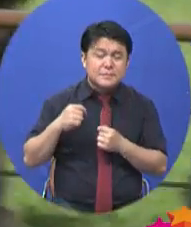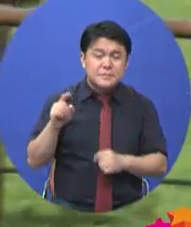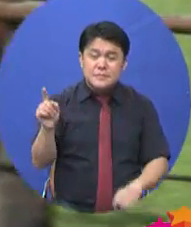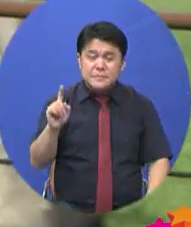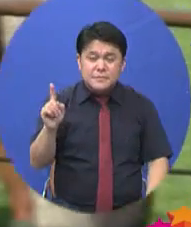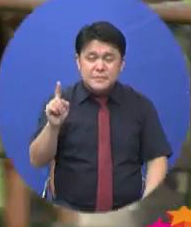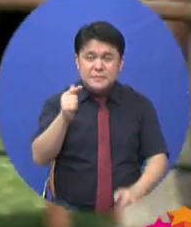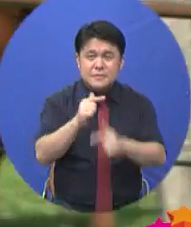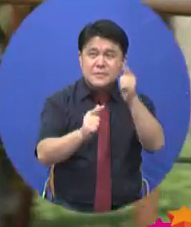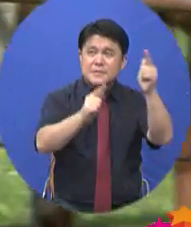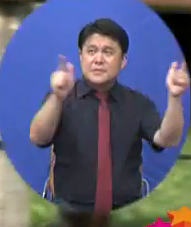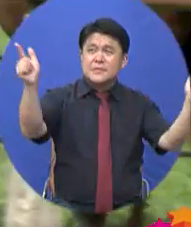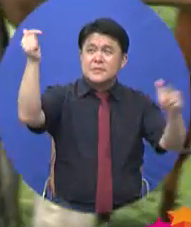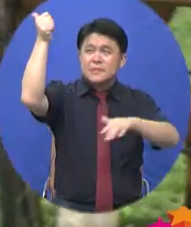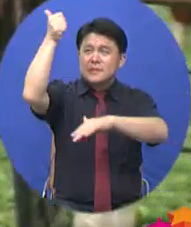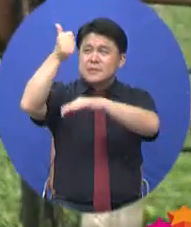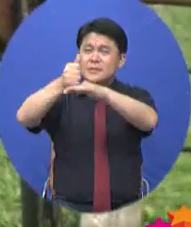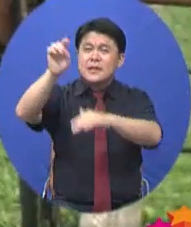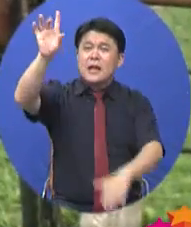떨어지는